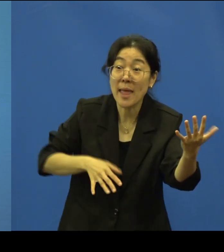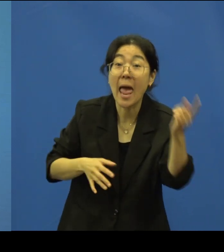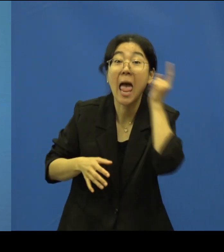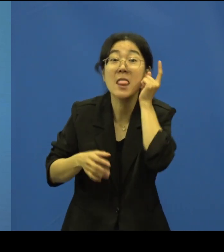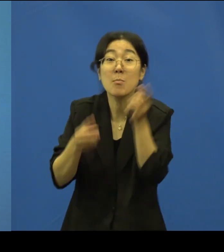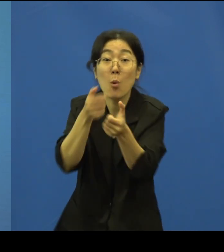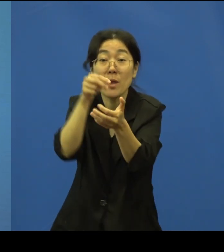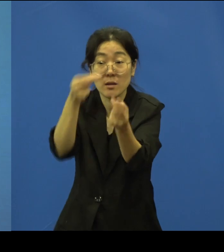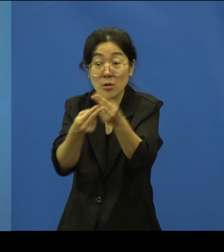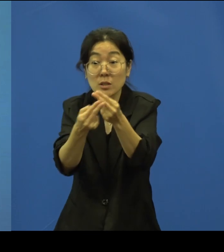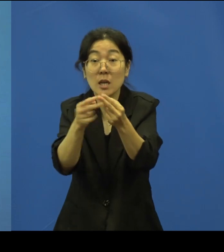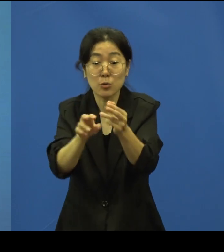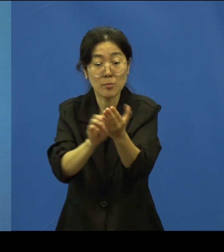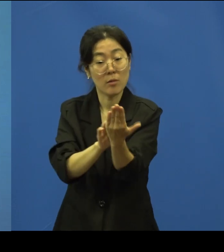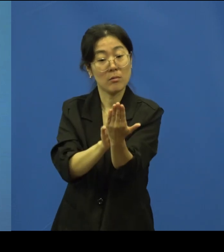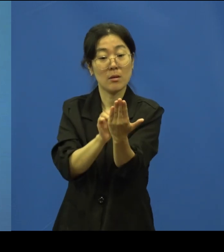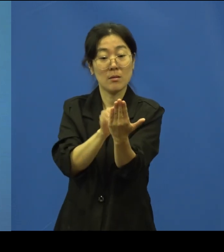있어요.